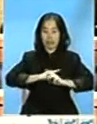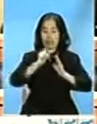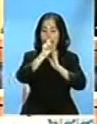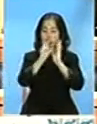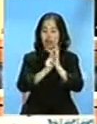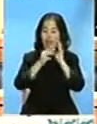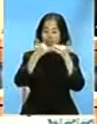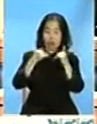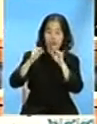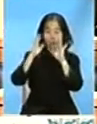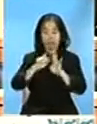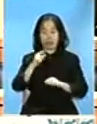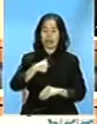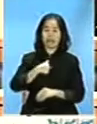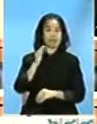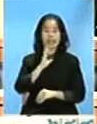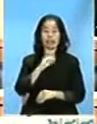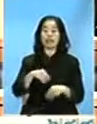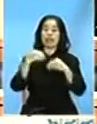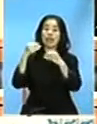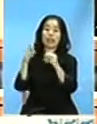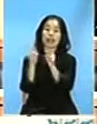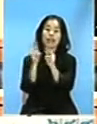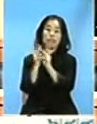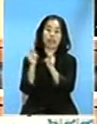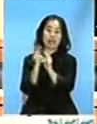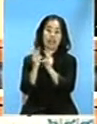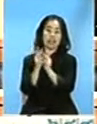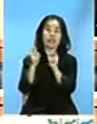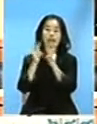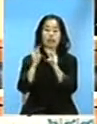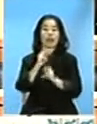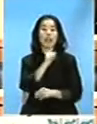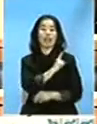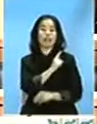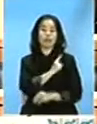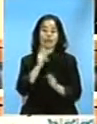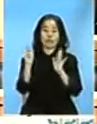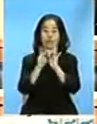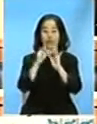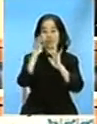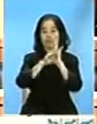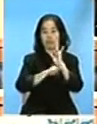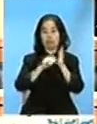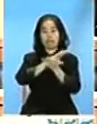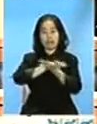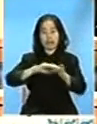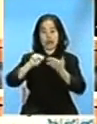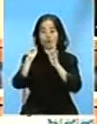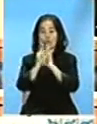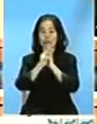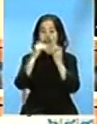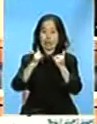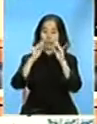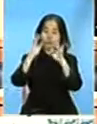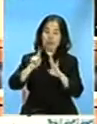ให้กรรมการเขามาตั้งกฎกติกามารยาทนะครับก็เรื่องนี้นะ